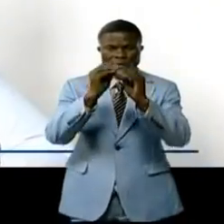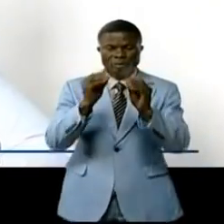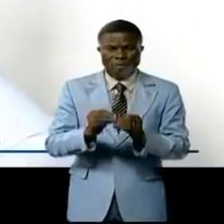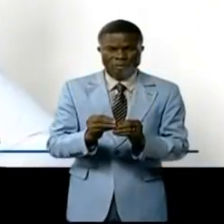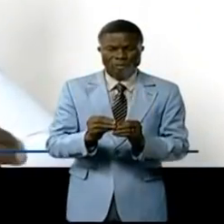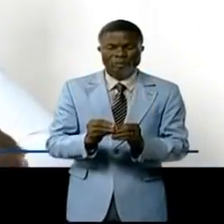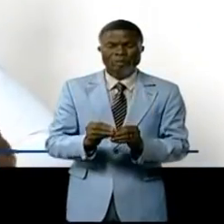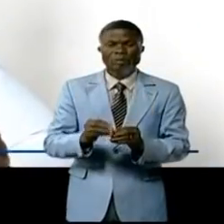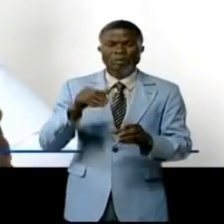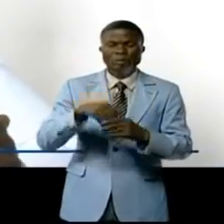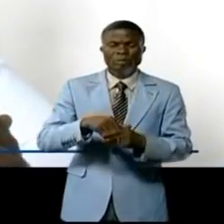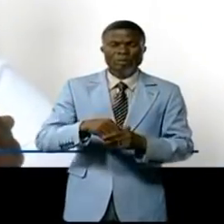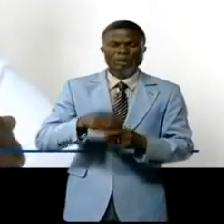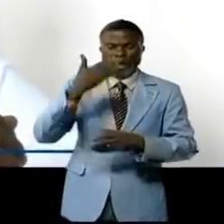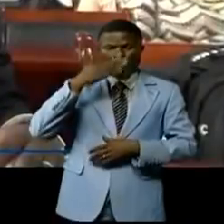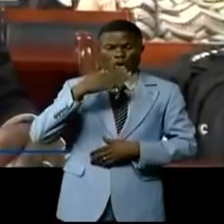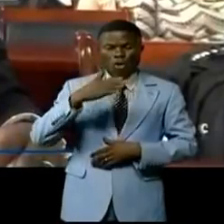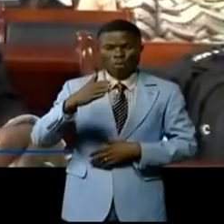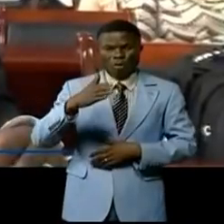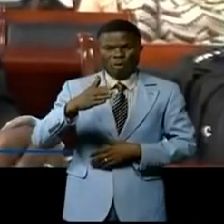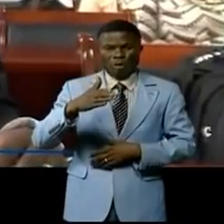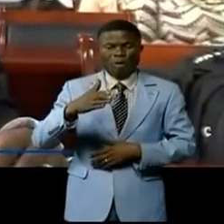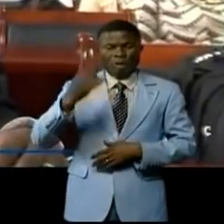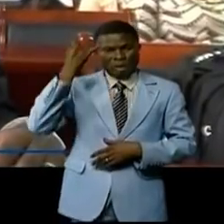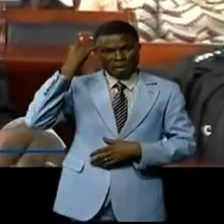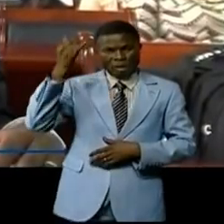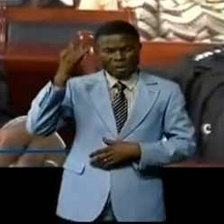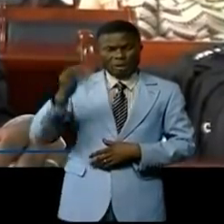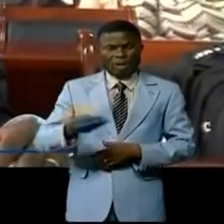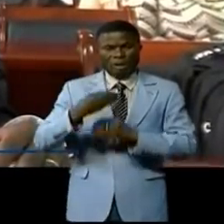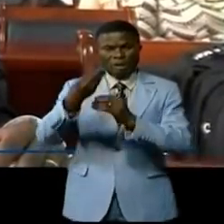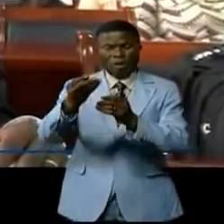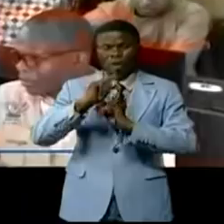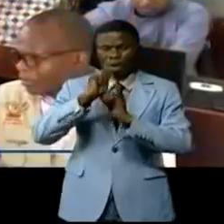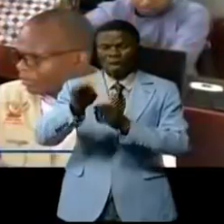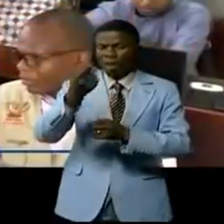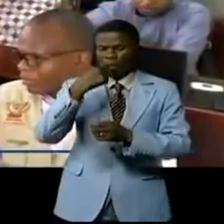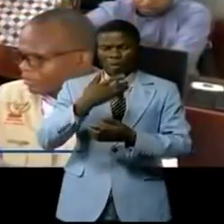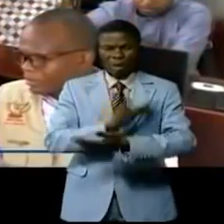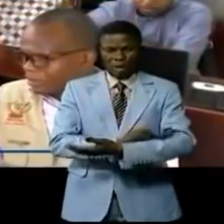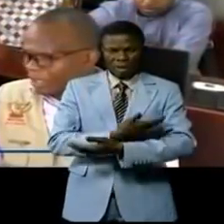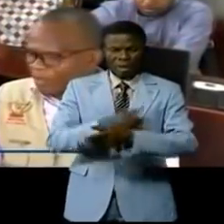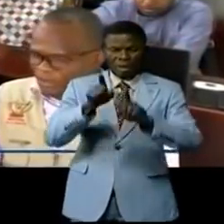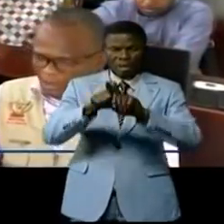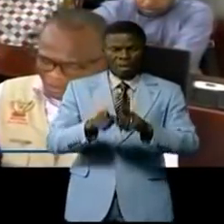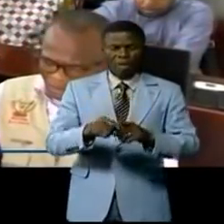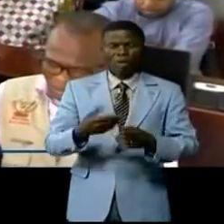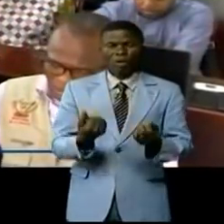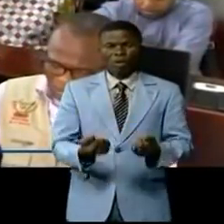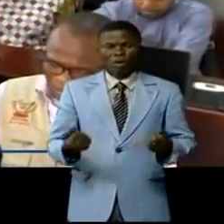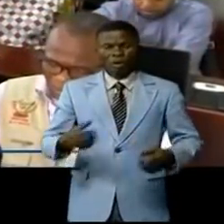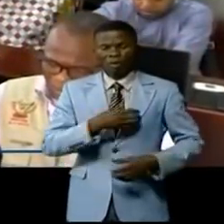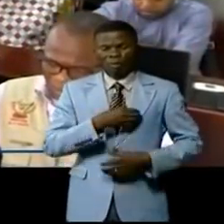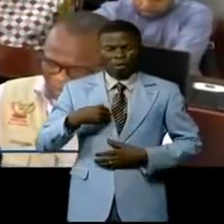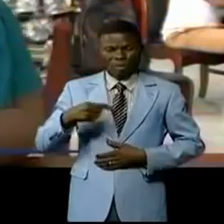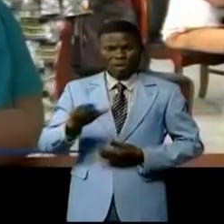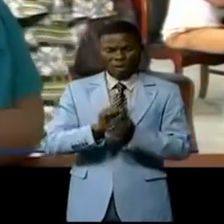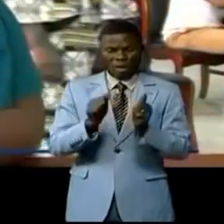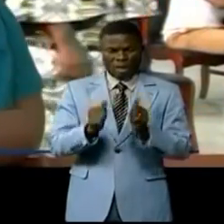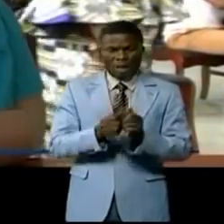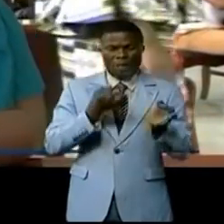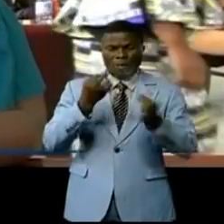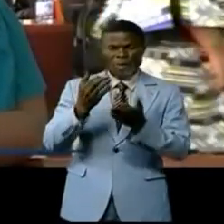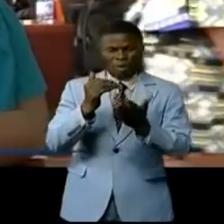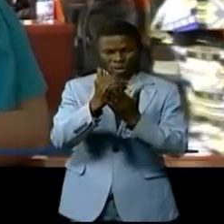référence dans les zones de santé dans le cadre de l'offre des soins maternels et infantiles. Quelques problèmes ont été soulevés tels